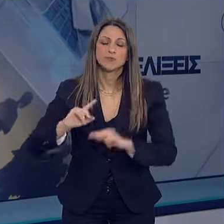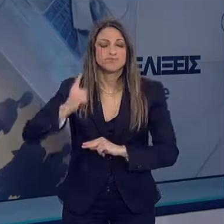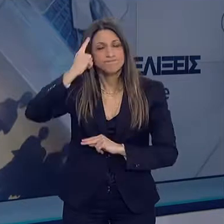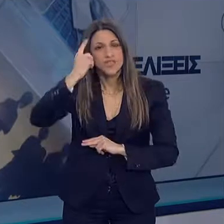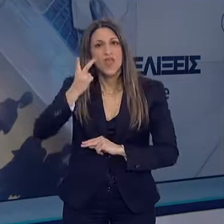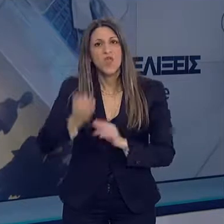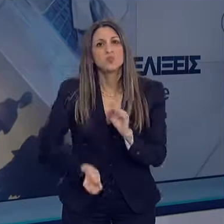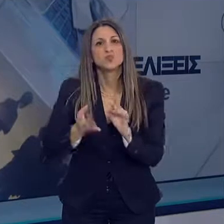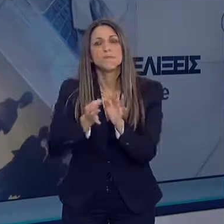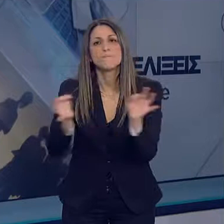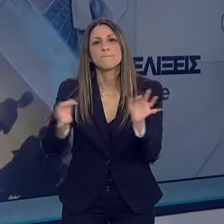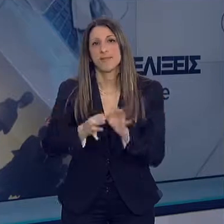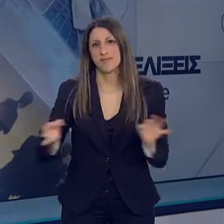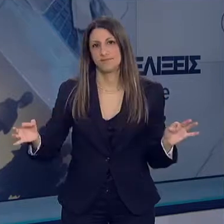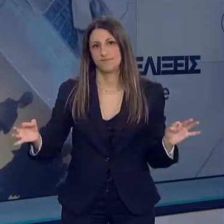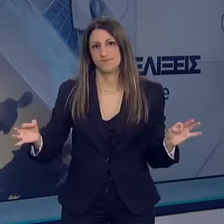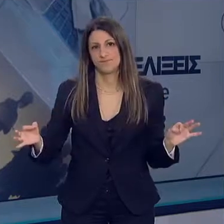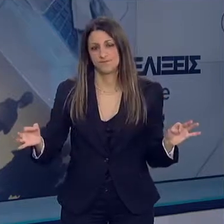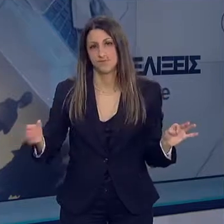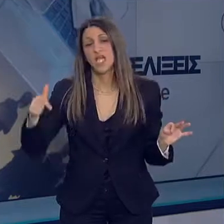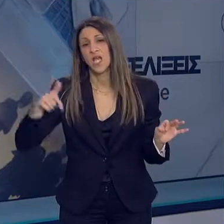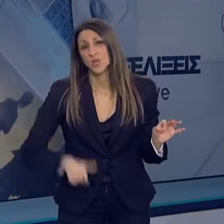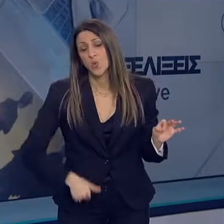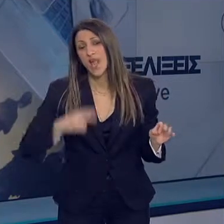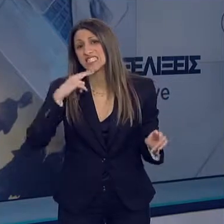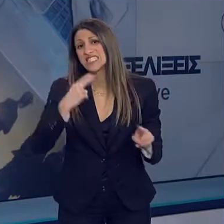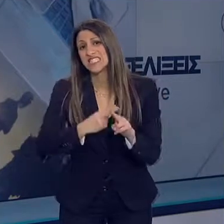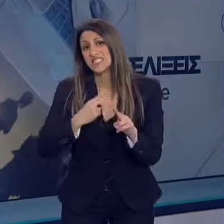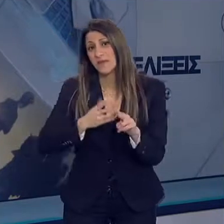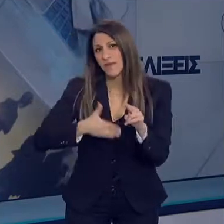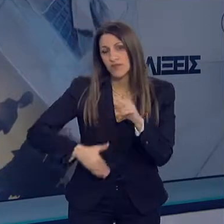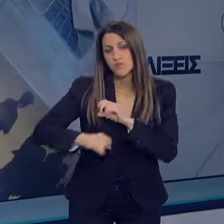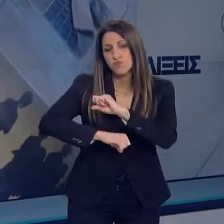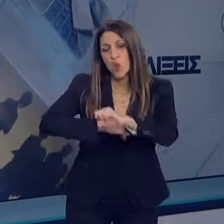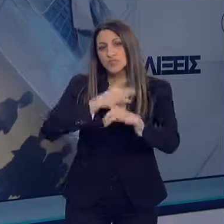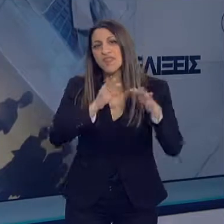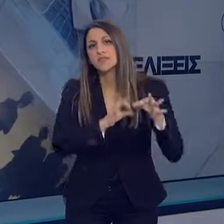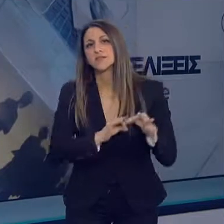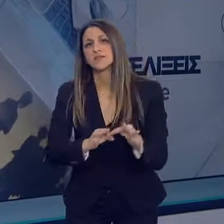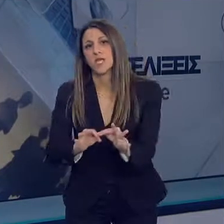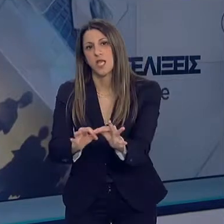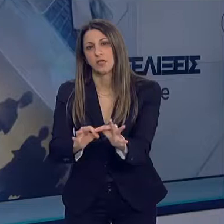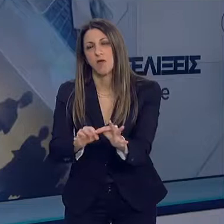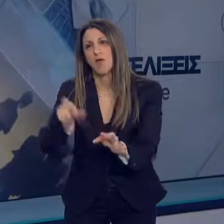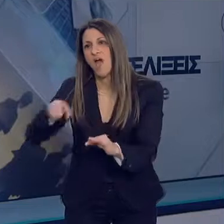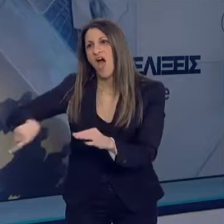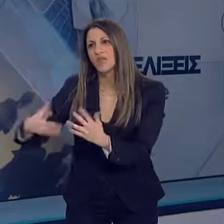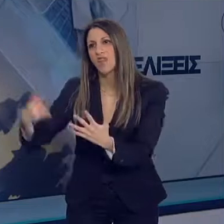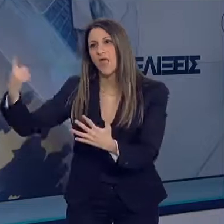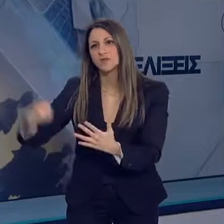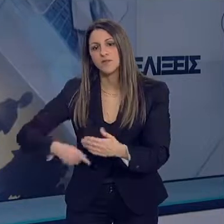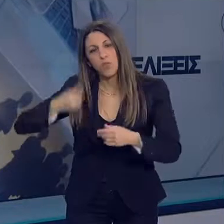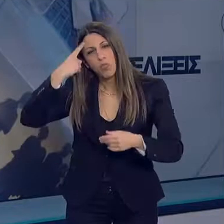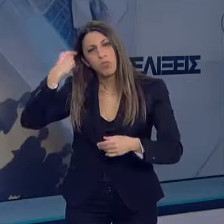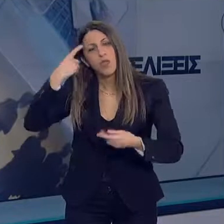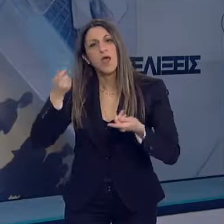τους ηλικιωμένους. Βρισκόμαστε στο πλέον κρίσιμο σημείο της προσπάθειας και δεν μπορούμε να επιτρέψουμε την οποιαδήποτε προσπάθεια υπονόμευσης των